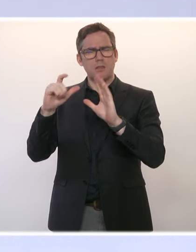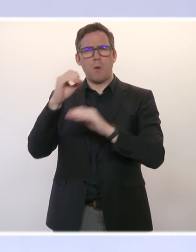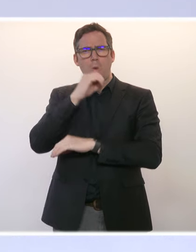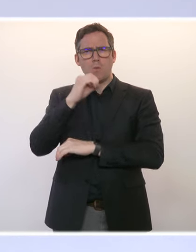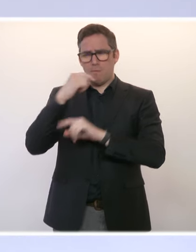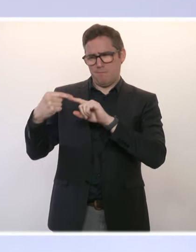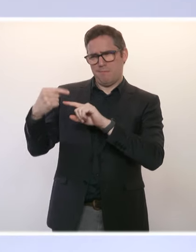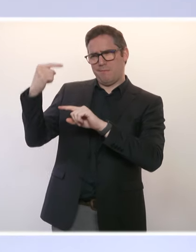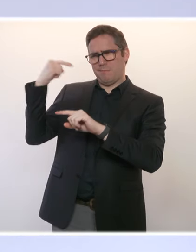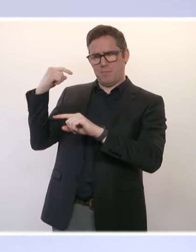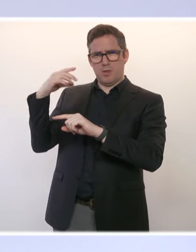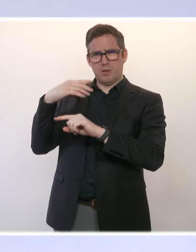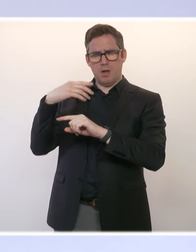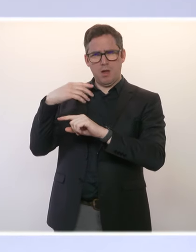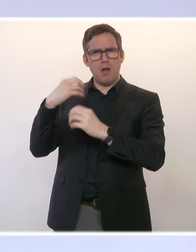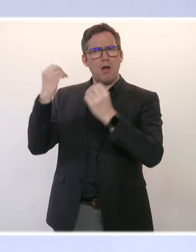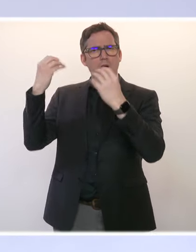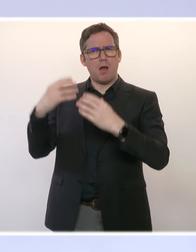octobre dernier.